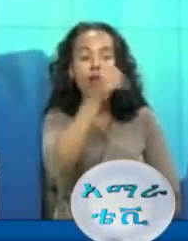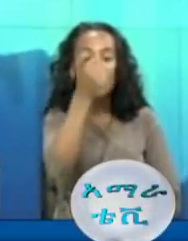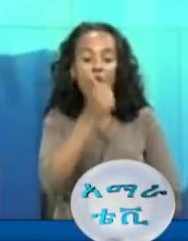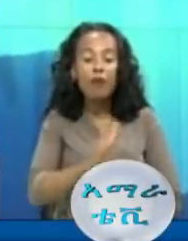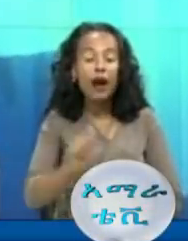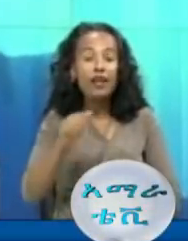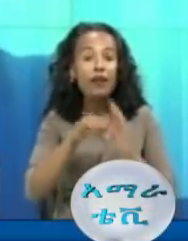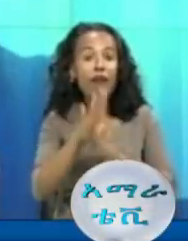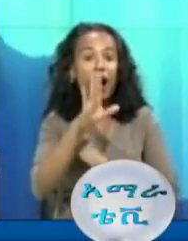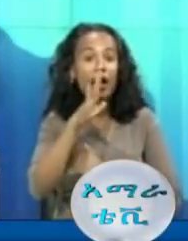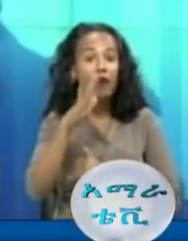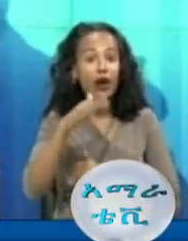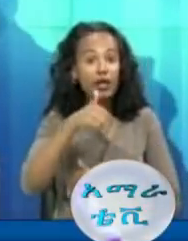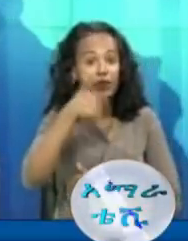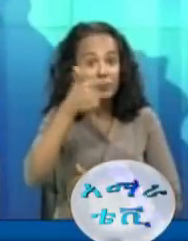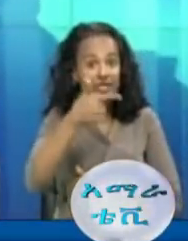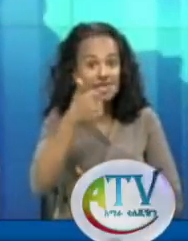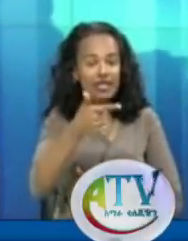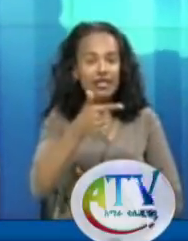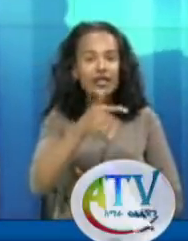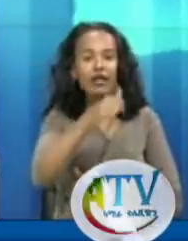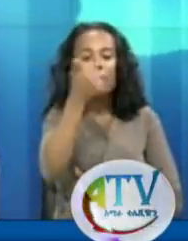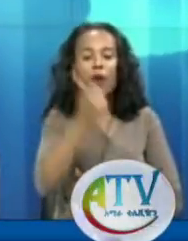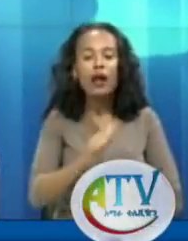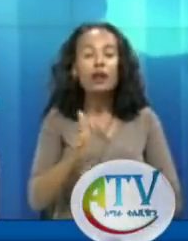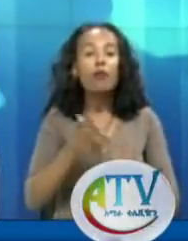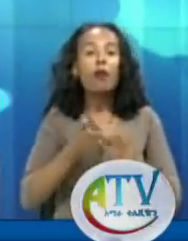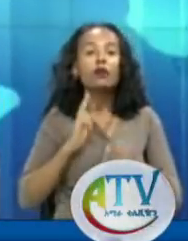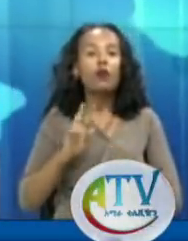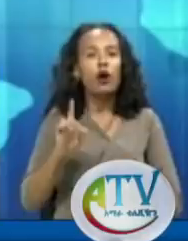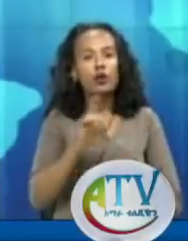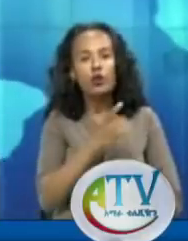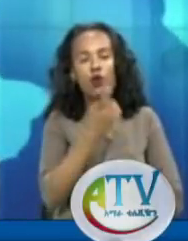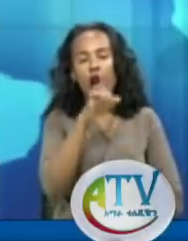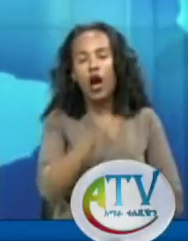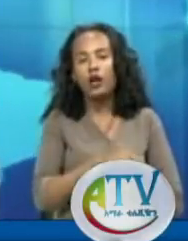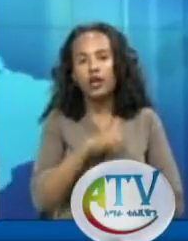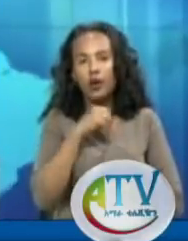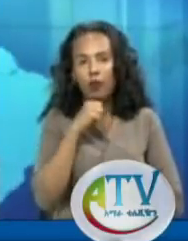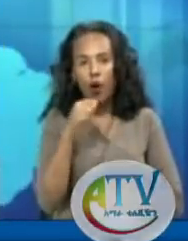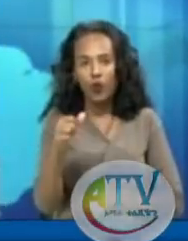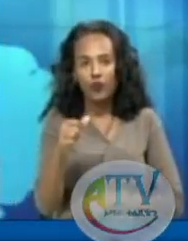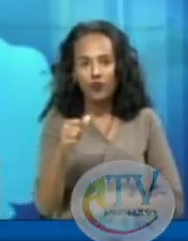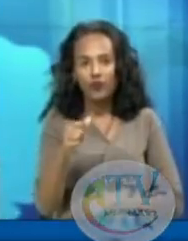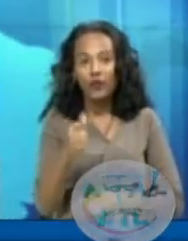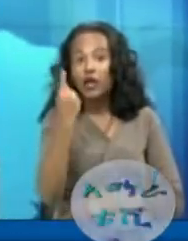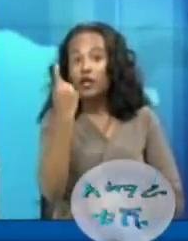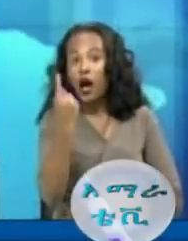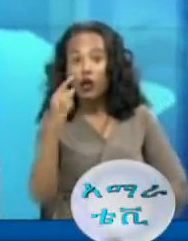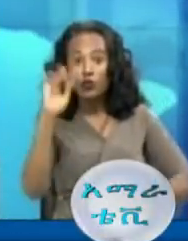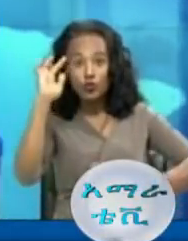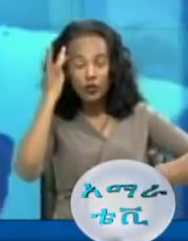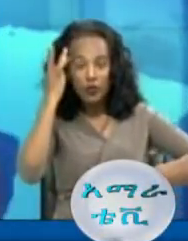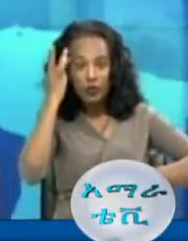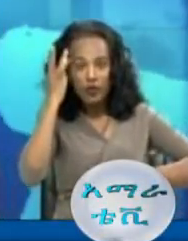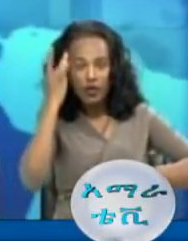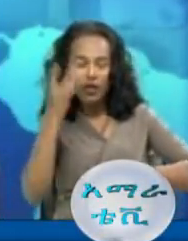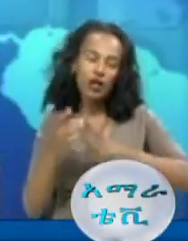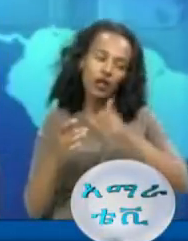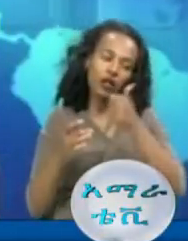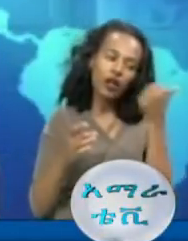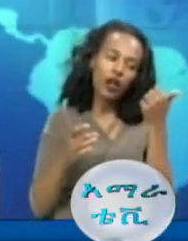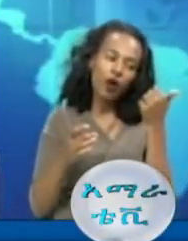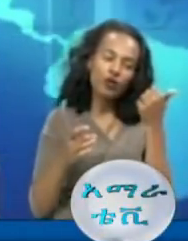ما نم أجبان يمسي ليل ما نم بايتوار ليهون أيجبان. يأندوهمم